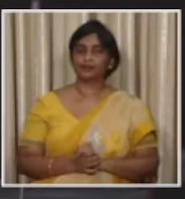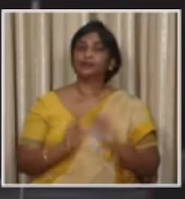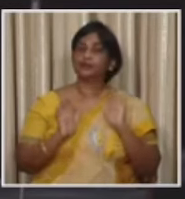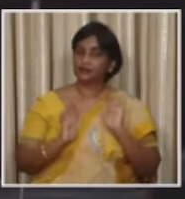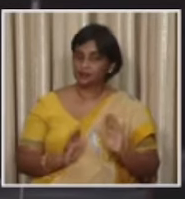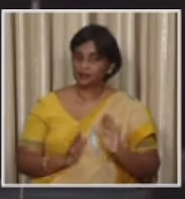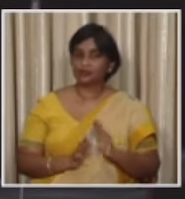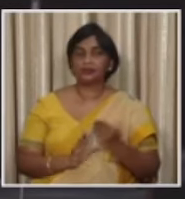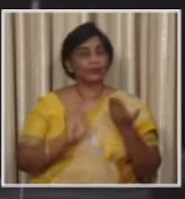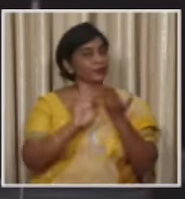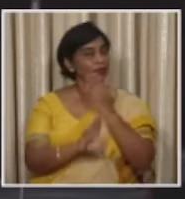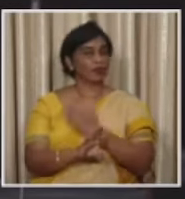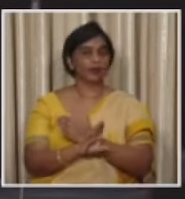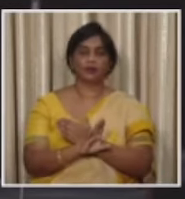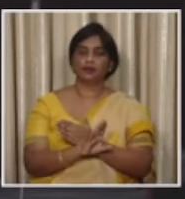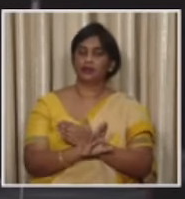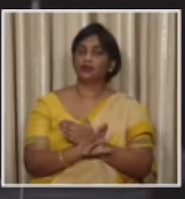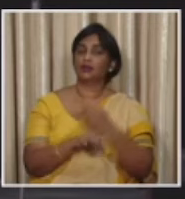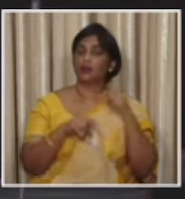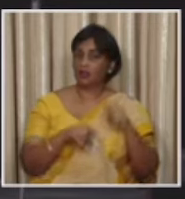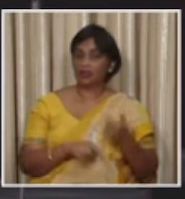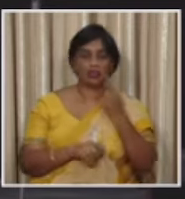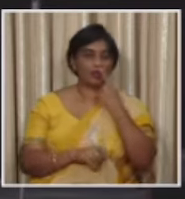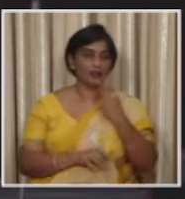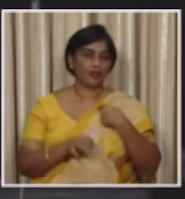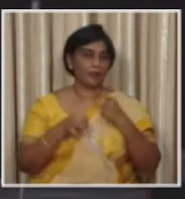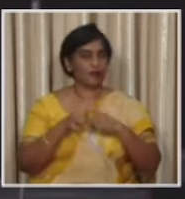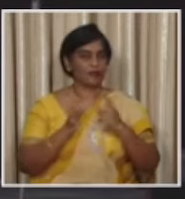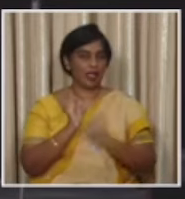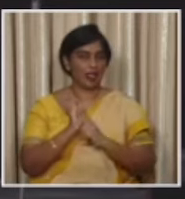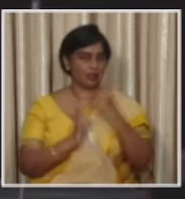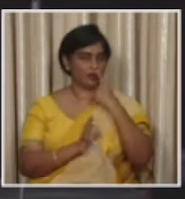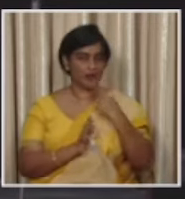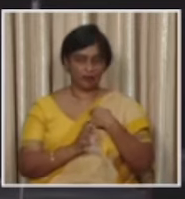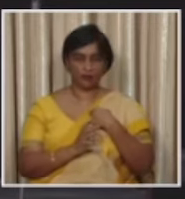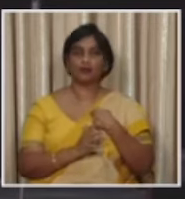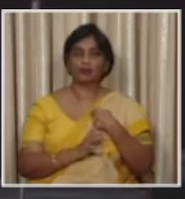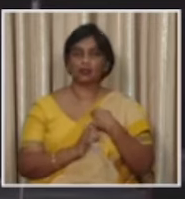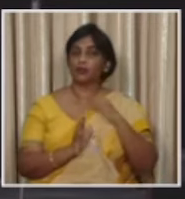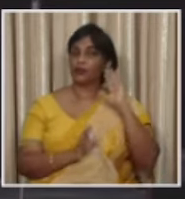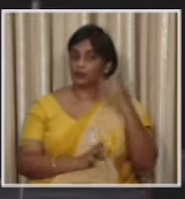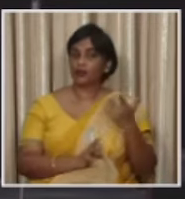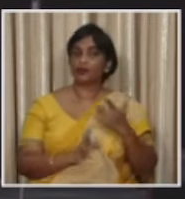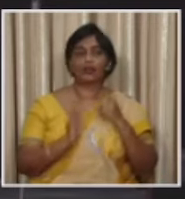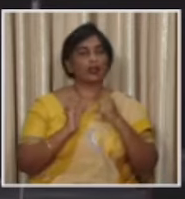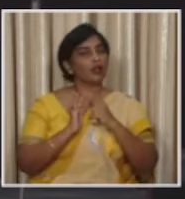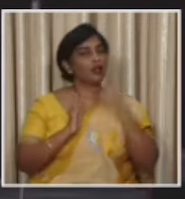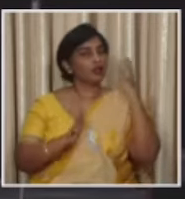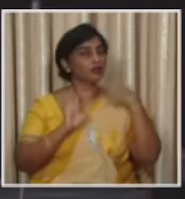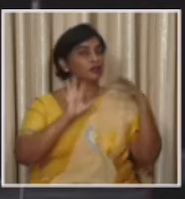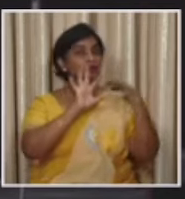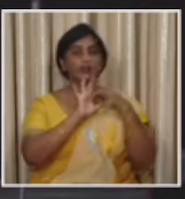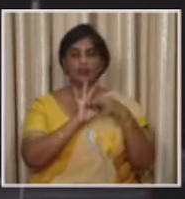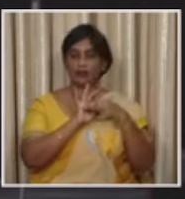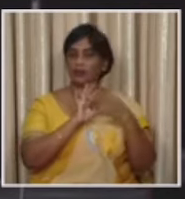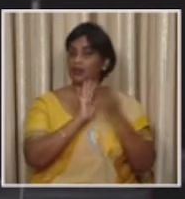නමුත් එදා අද අපෙන් ඇහුවට අර ප්‍රශ්නේ කිරියල්ලමතුමා විශේෂයෙන්ම මේ ජාත්‍යන්තරයත් එක්ක මැදිහත් වෙන්න